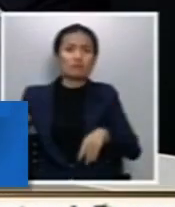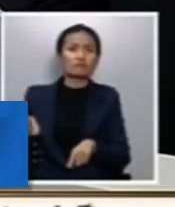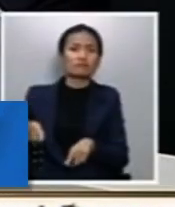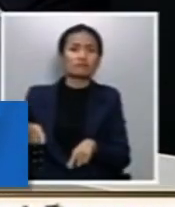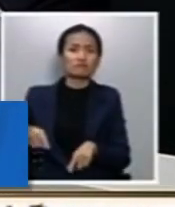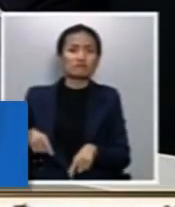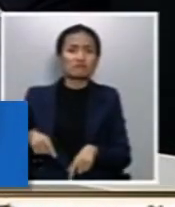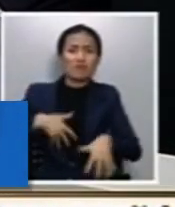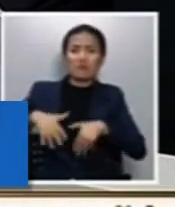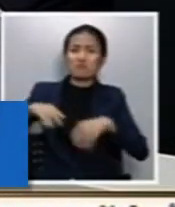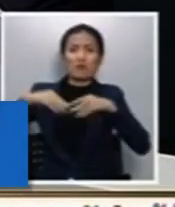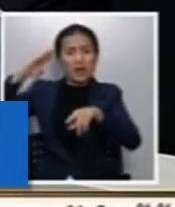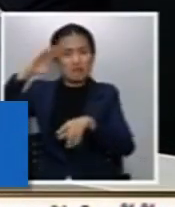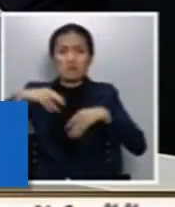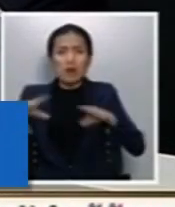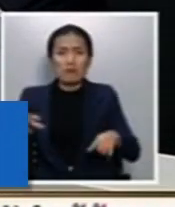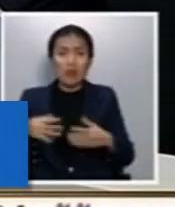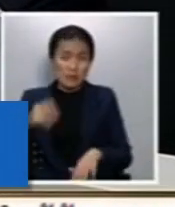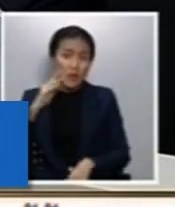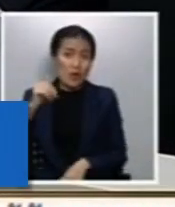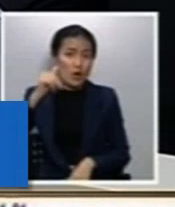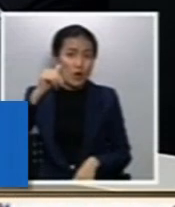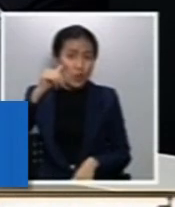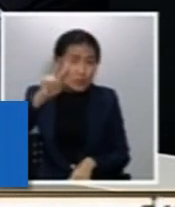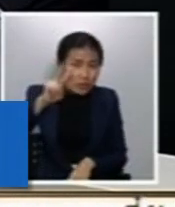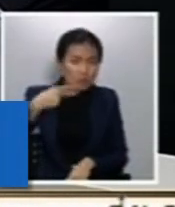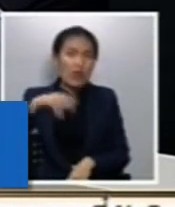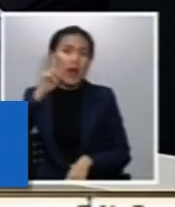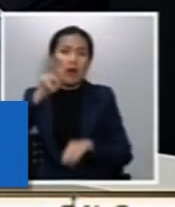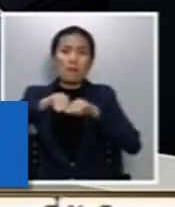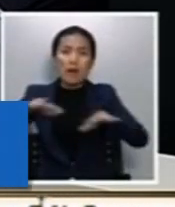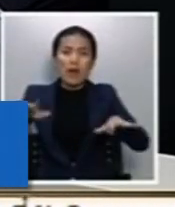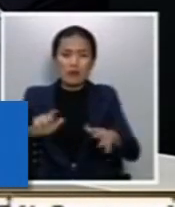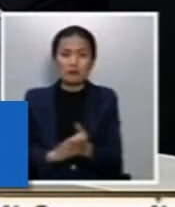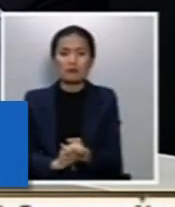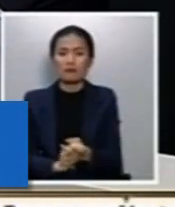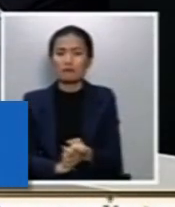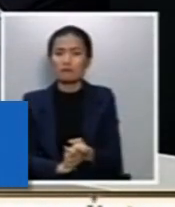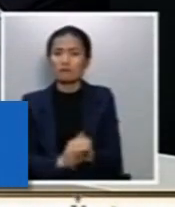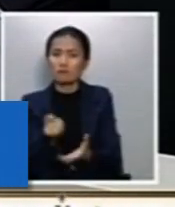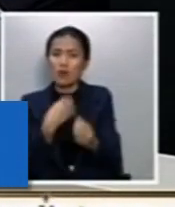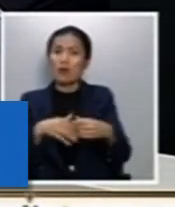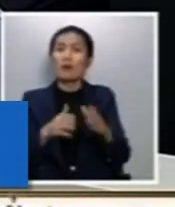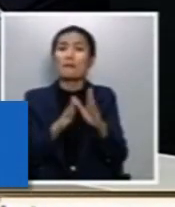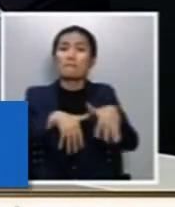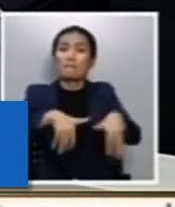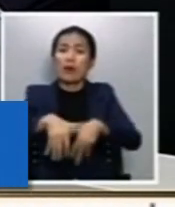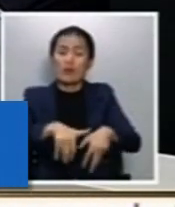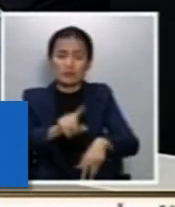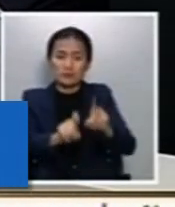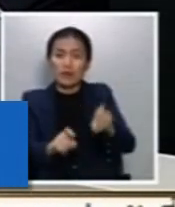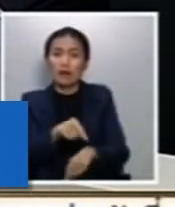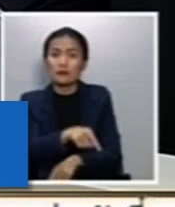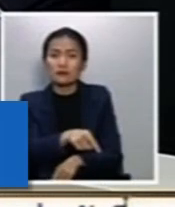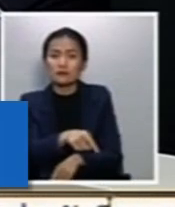วเหตุการณ์ในวันนั้นมีการออกข่าวในวันที่2อีกพอยอมรับว่าเป็นประชาชนผู้บริสุทธิ์ที่เสียชีวิต